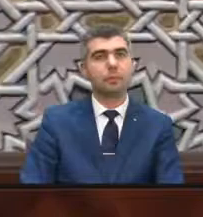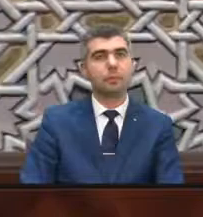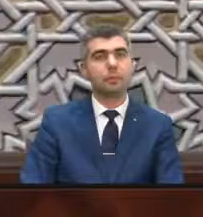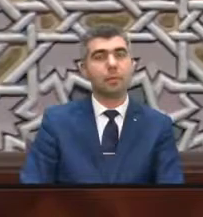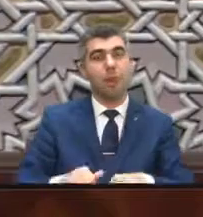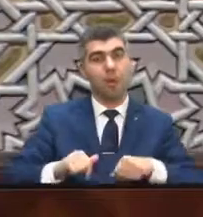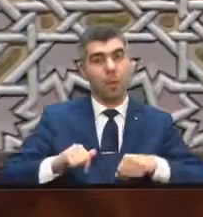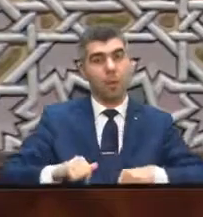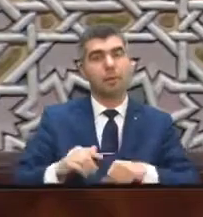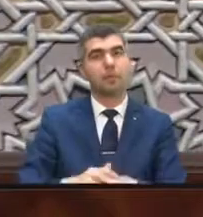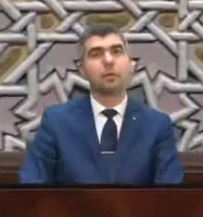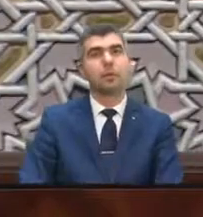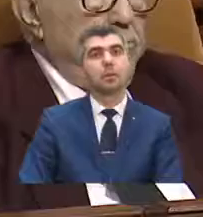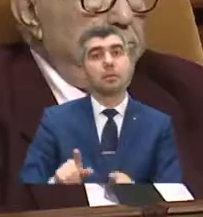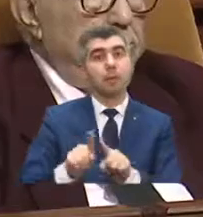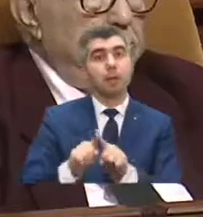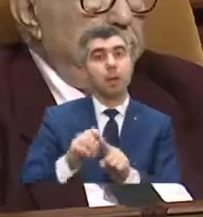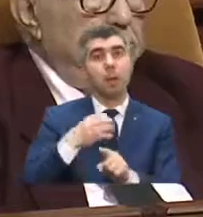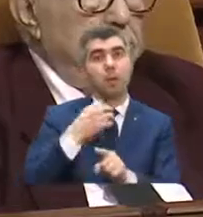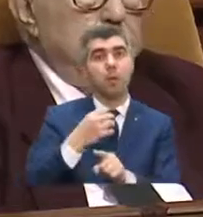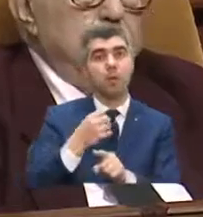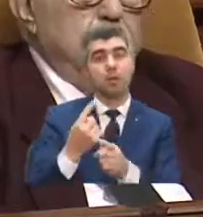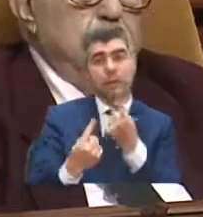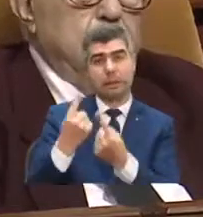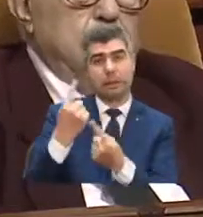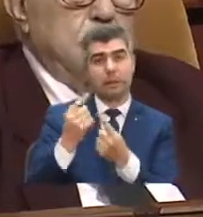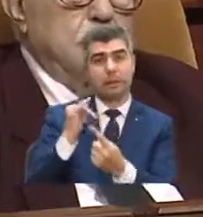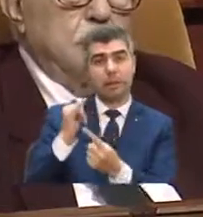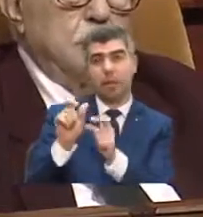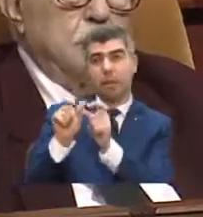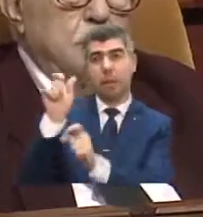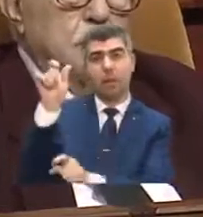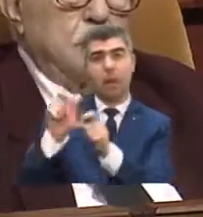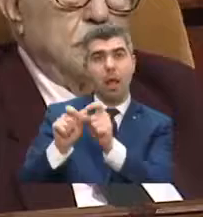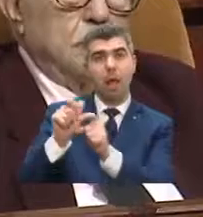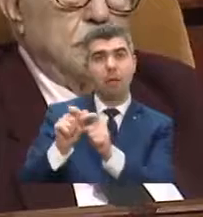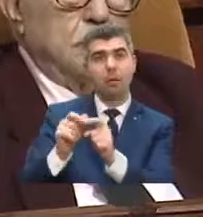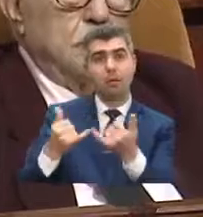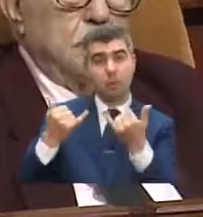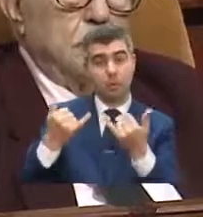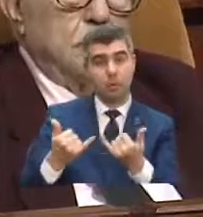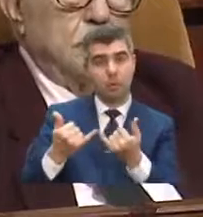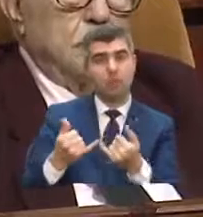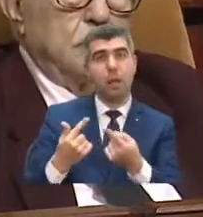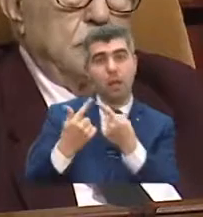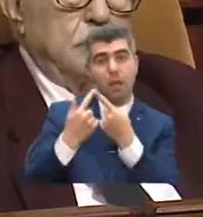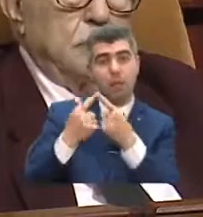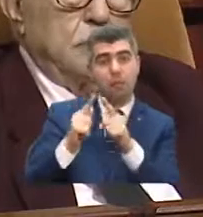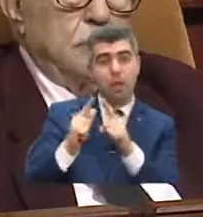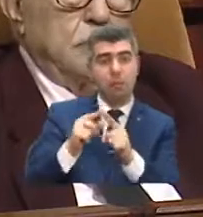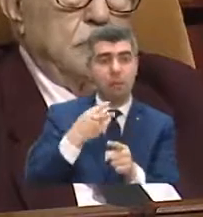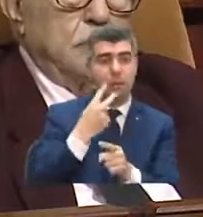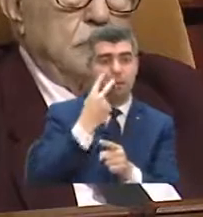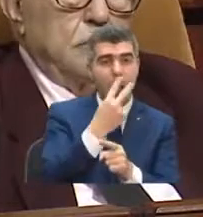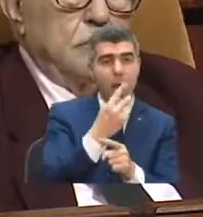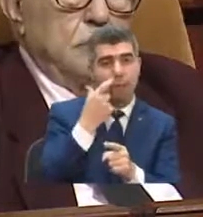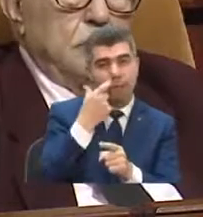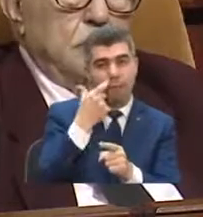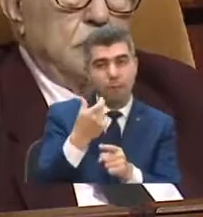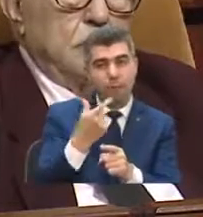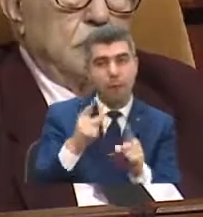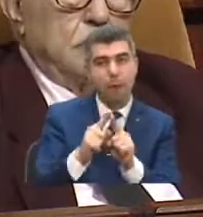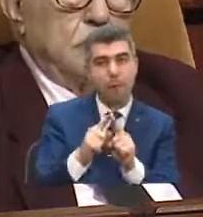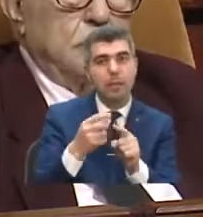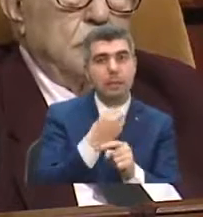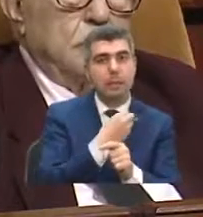السيد الوزير، تتجه انظار المواطنات والمواطنين حاليا الى منظومتنا الصحيه وقدرتها